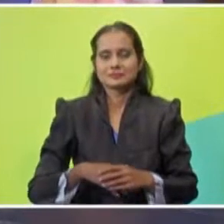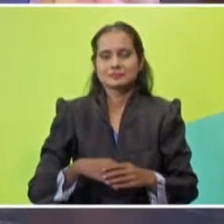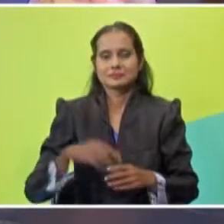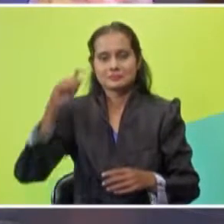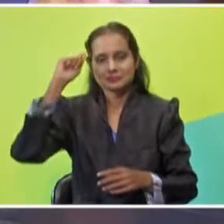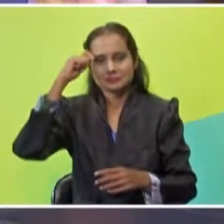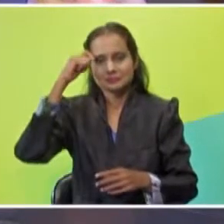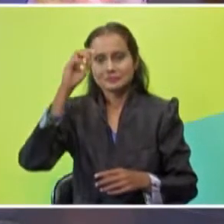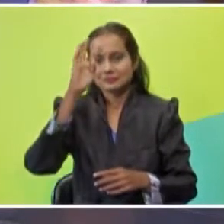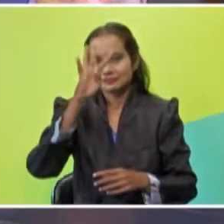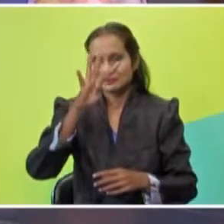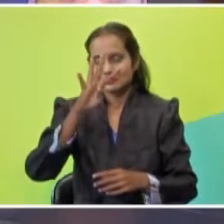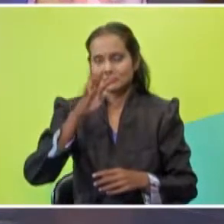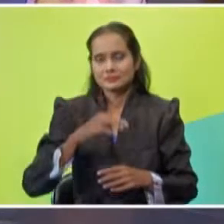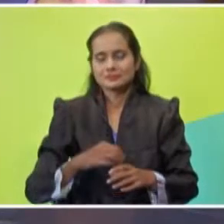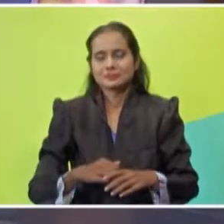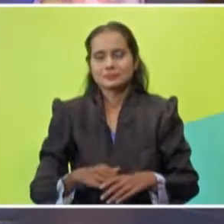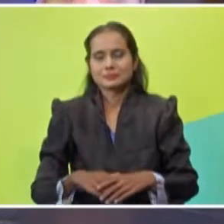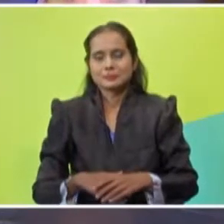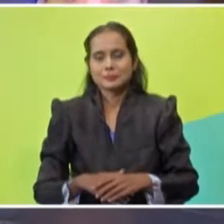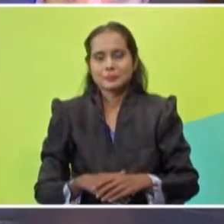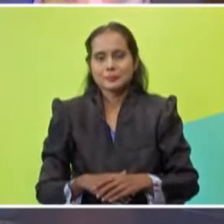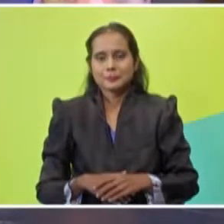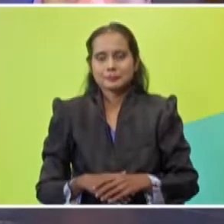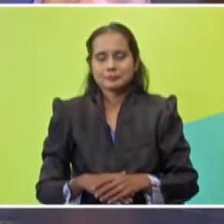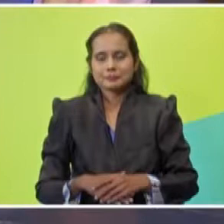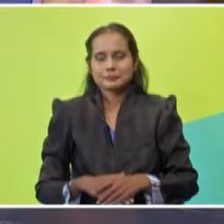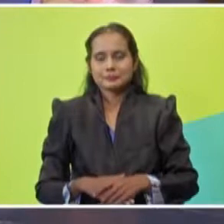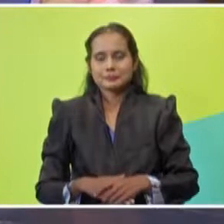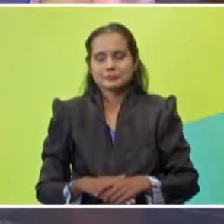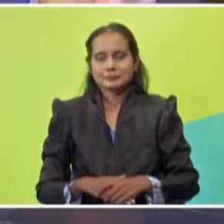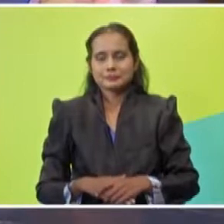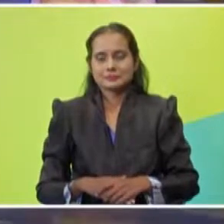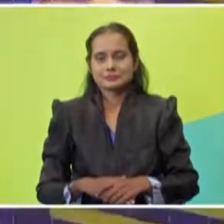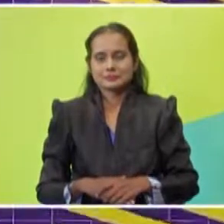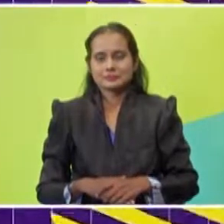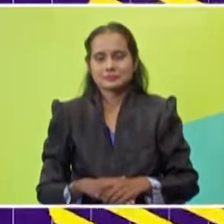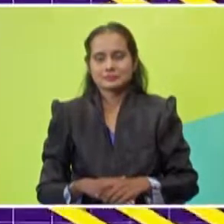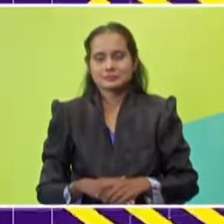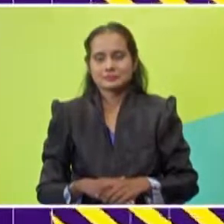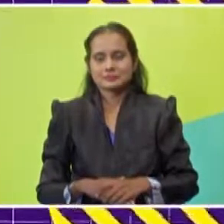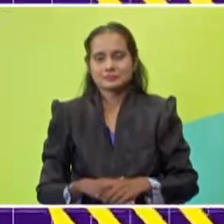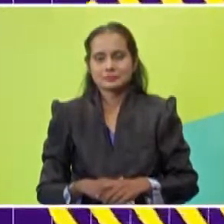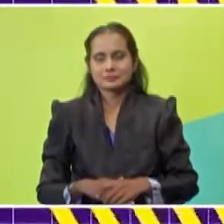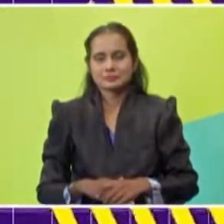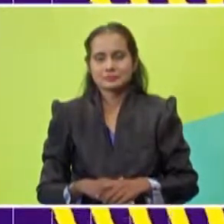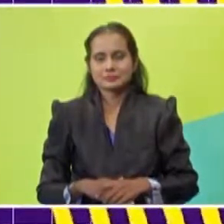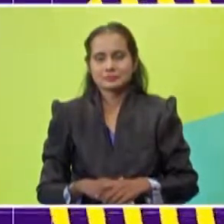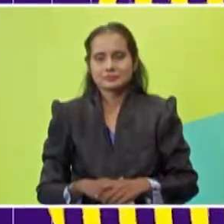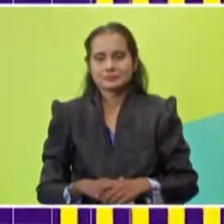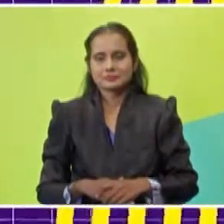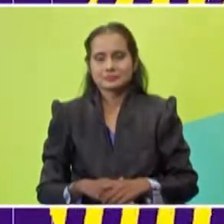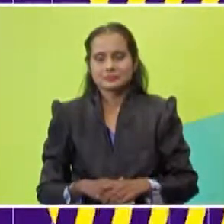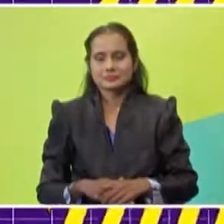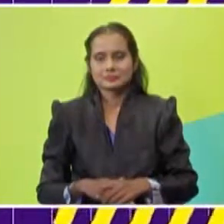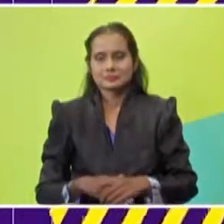tak lain dan tak bukan untuk Fatin ihfad ini rezeki untuk cowok kita sedikit Jaya coba cek